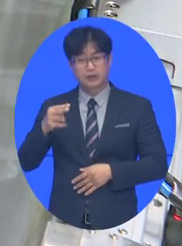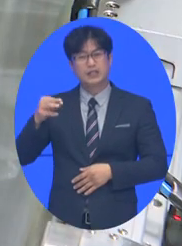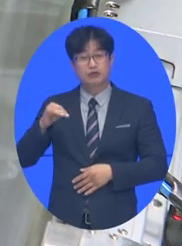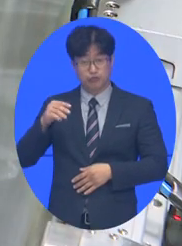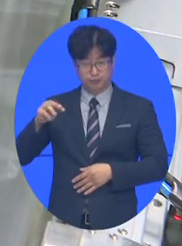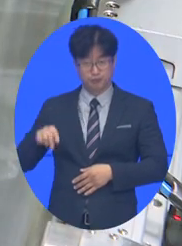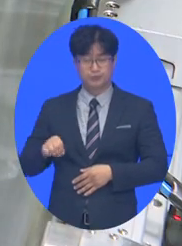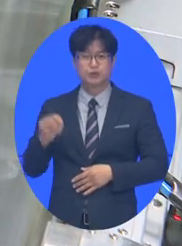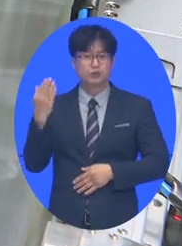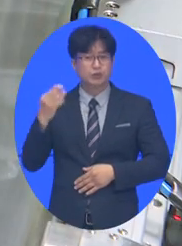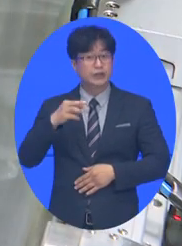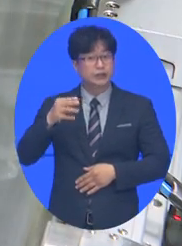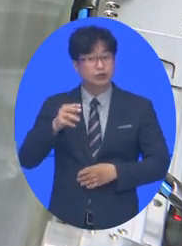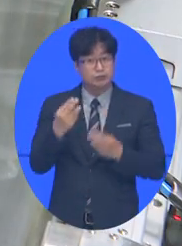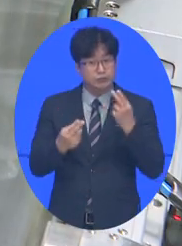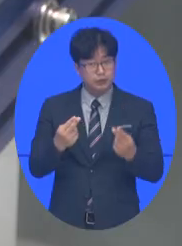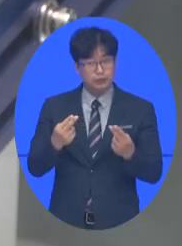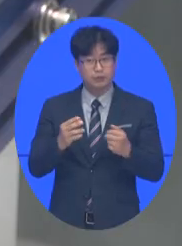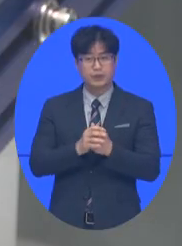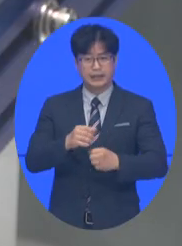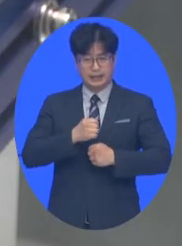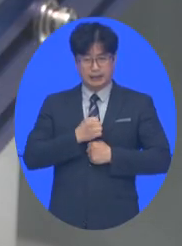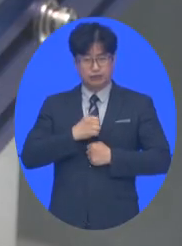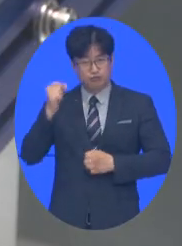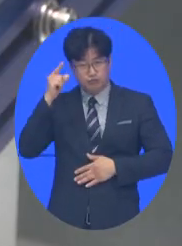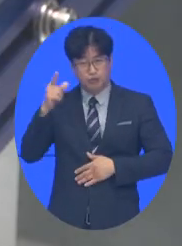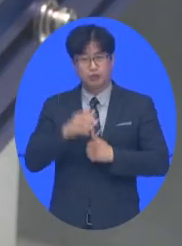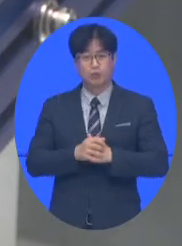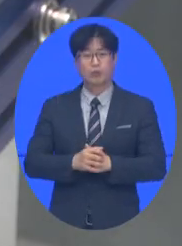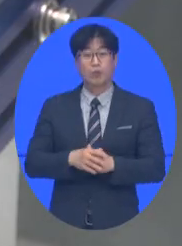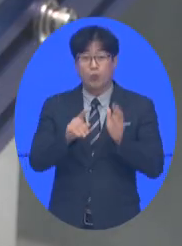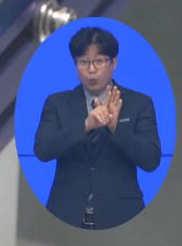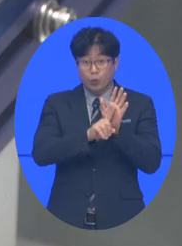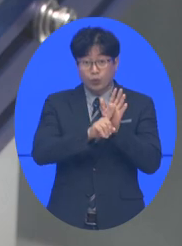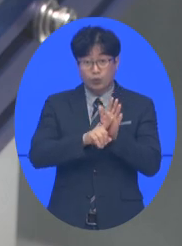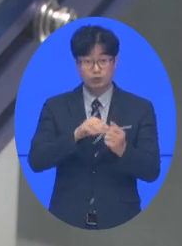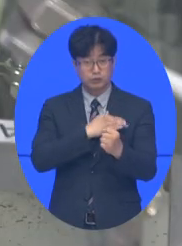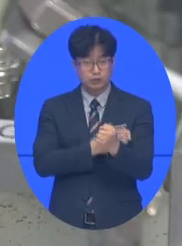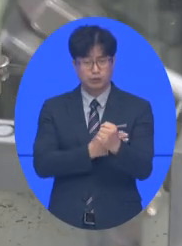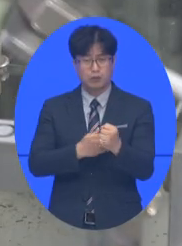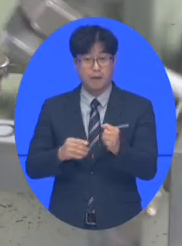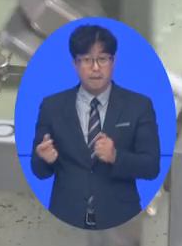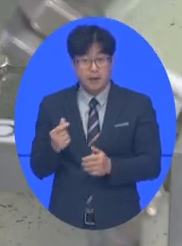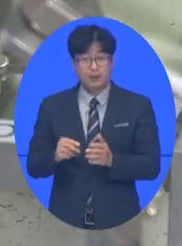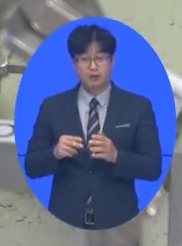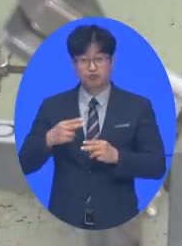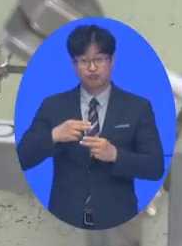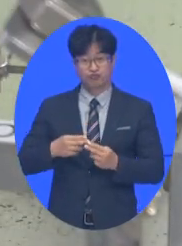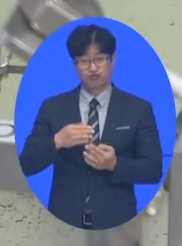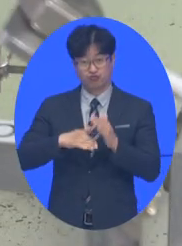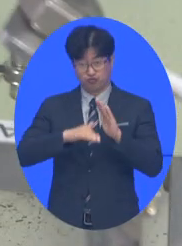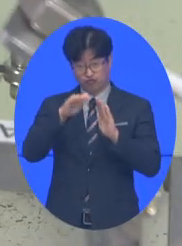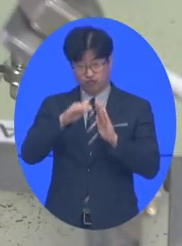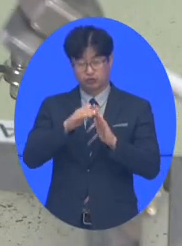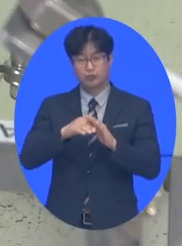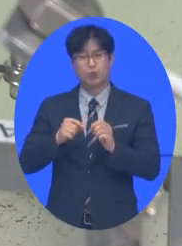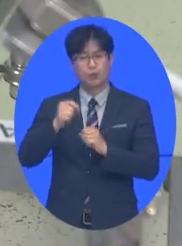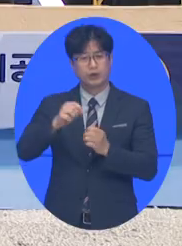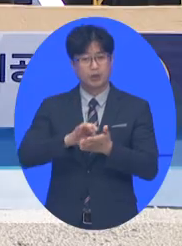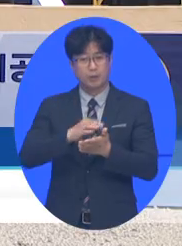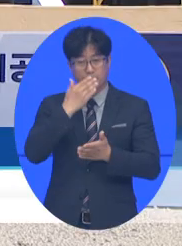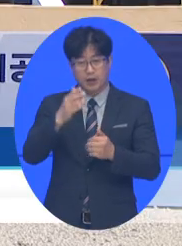바꿨습니다. 기존 리튬이온 배터리와 비교하면 안전성이 우수하고 저온 성능과 급속 충전, 수명이 긴 게